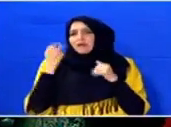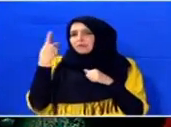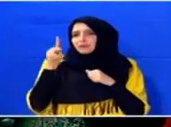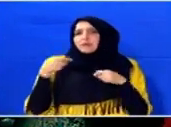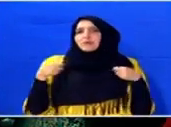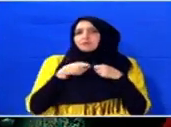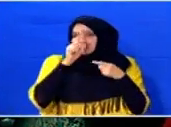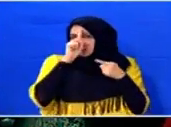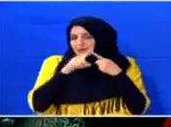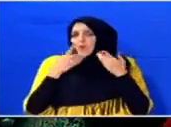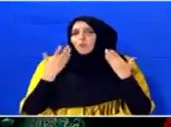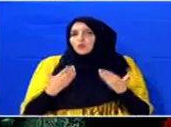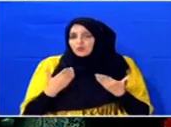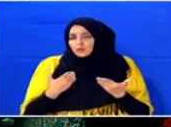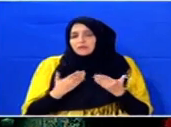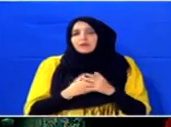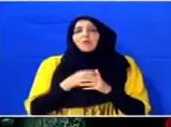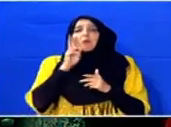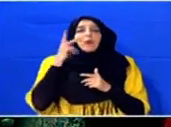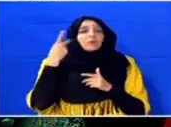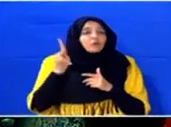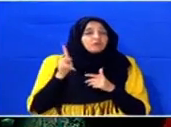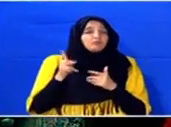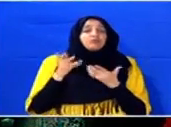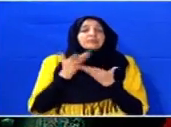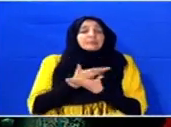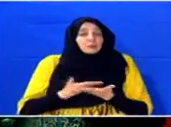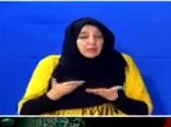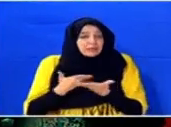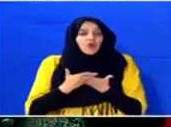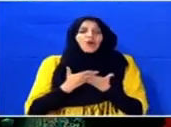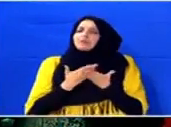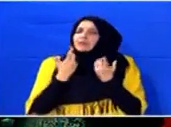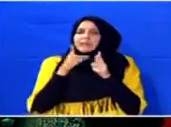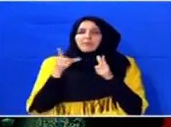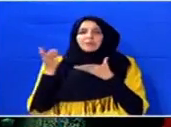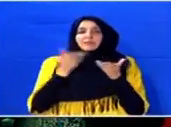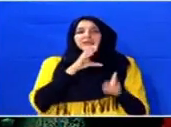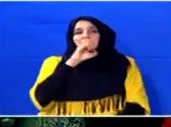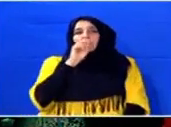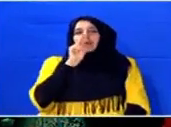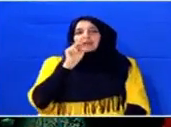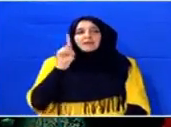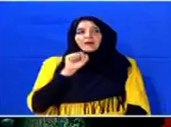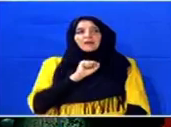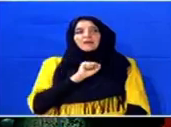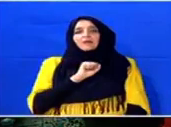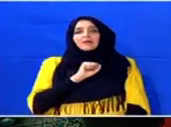قضاياكم مشكلاتكم خلافتكم ونزاعتكم في برنامج وصلح الخير 0120